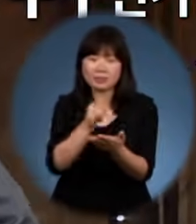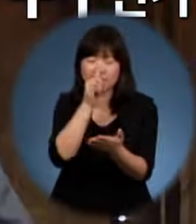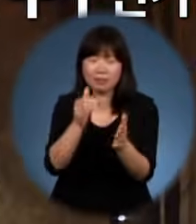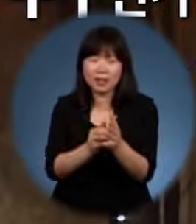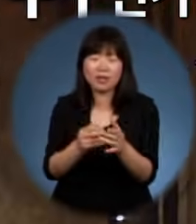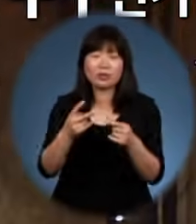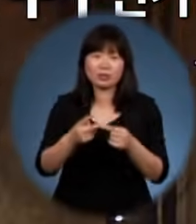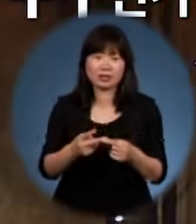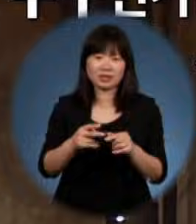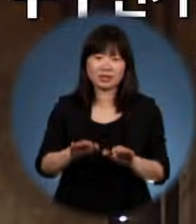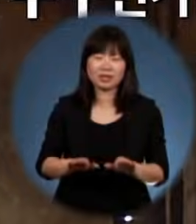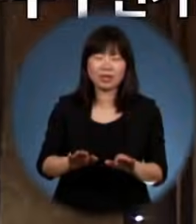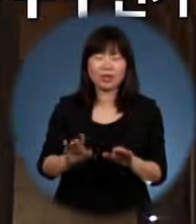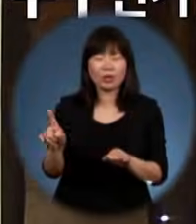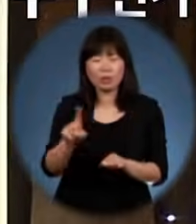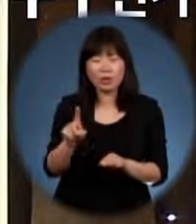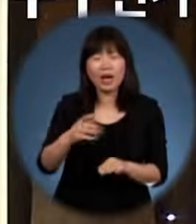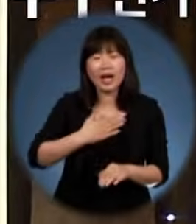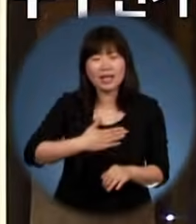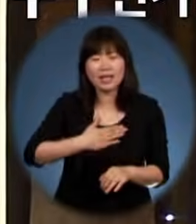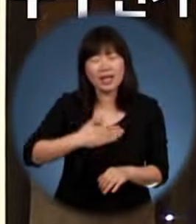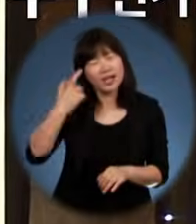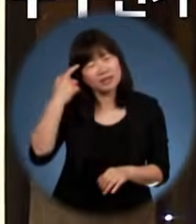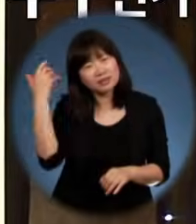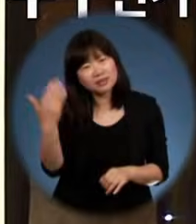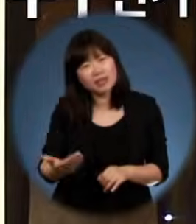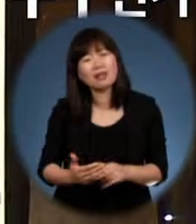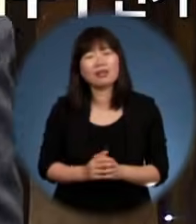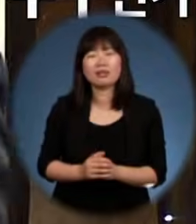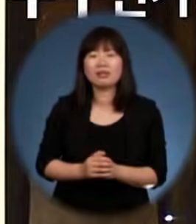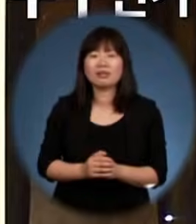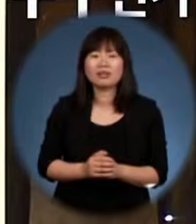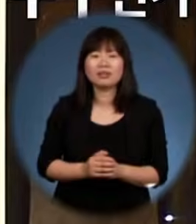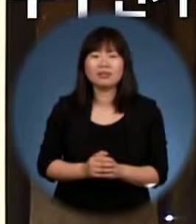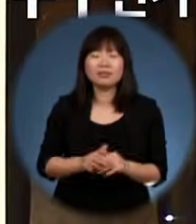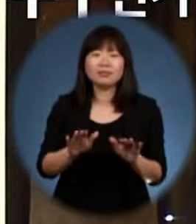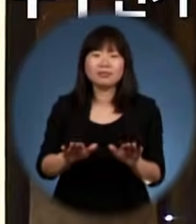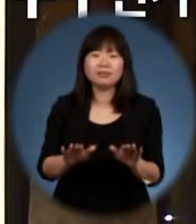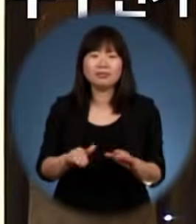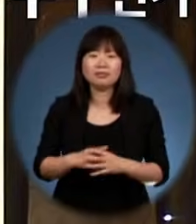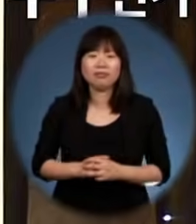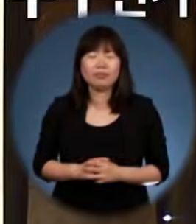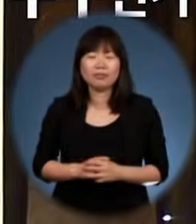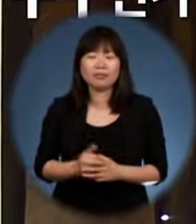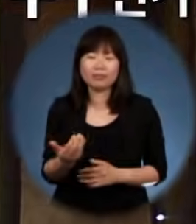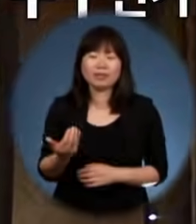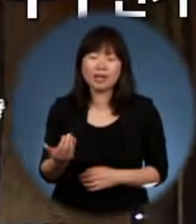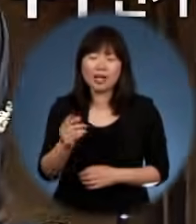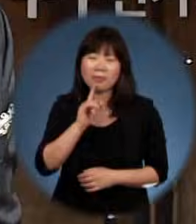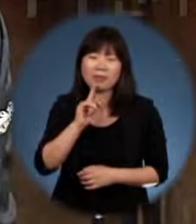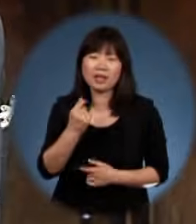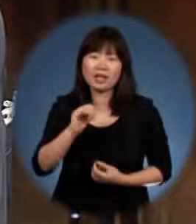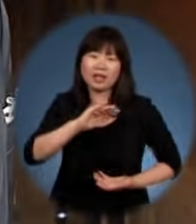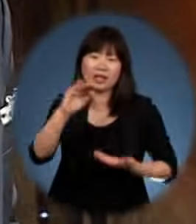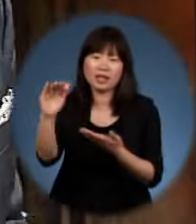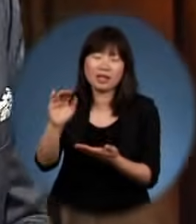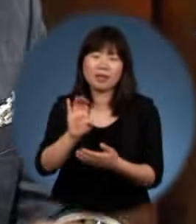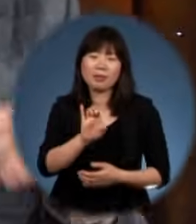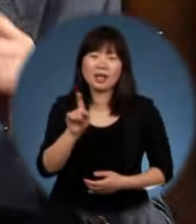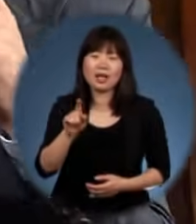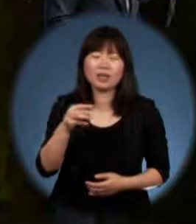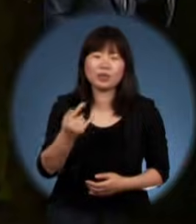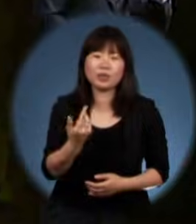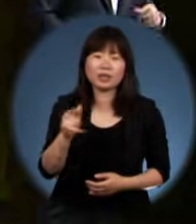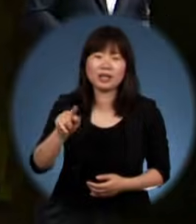두번째 나는 대체 무엇을 알아야 하는가 여기가 아까 제가 말씀드린 바로 나 소수